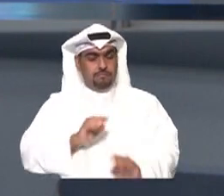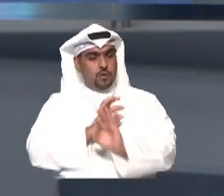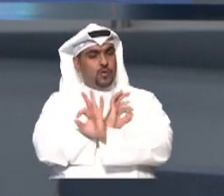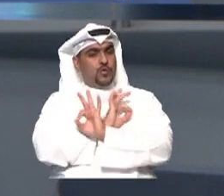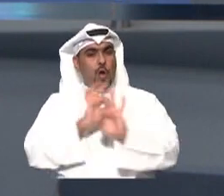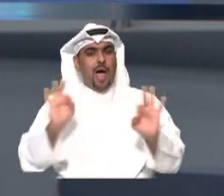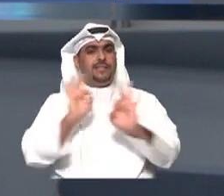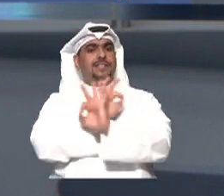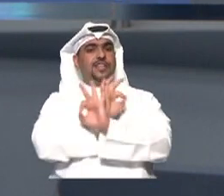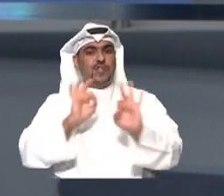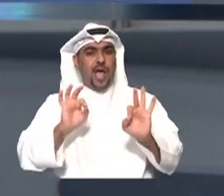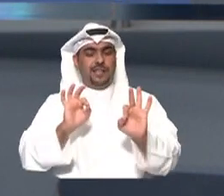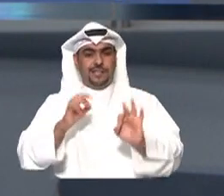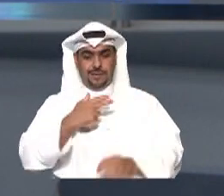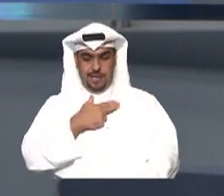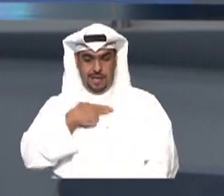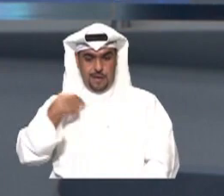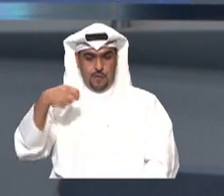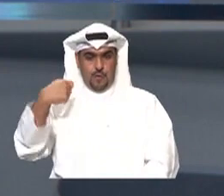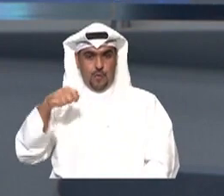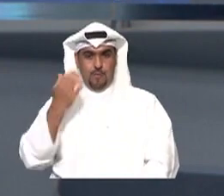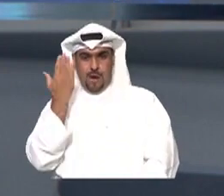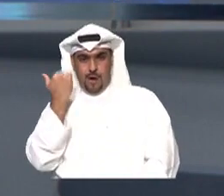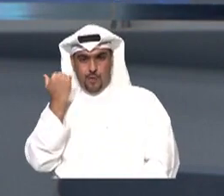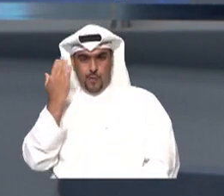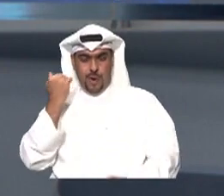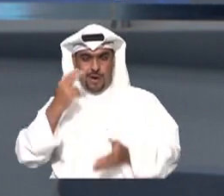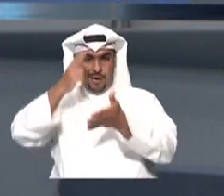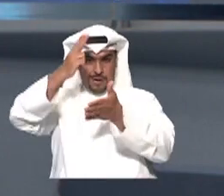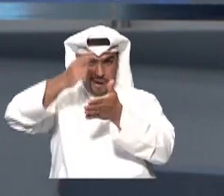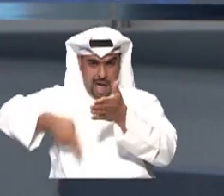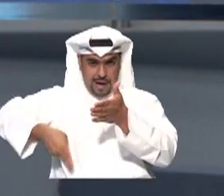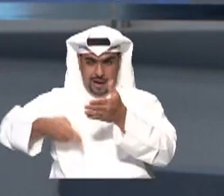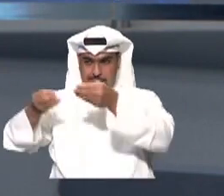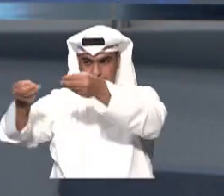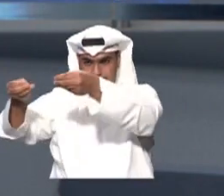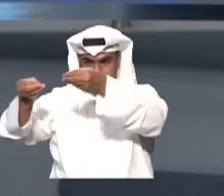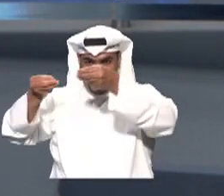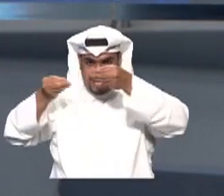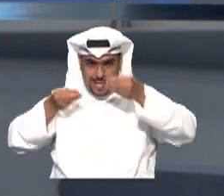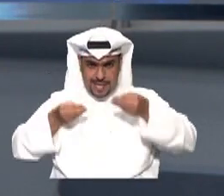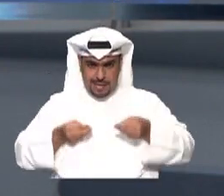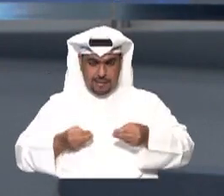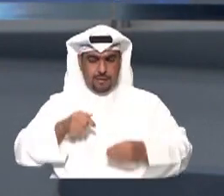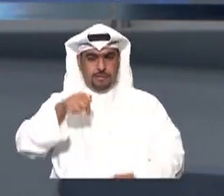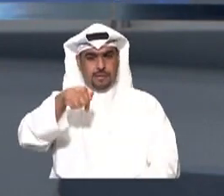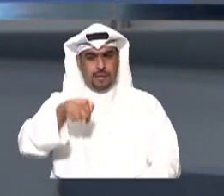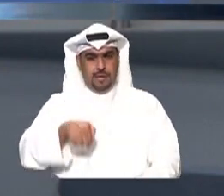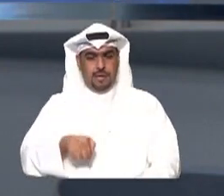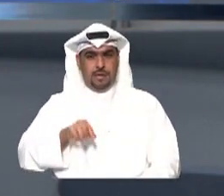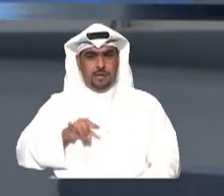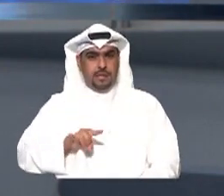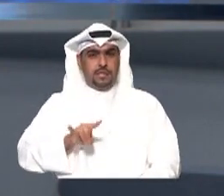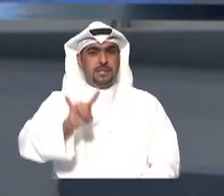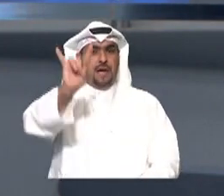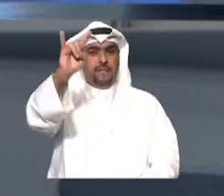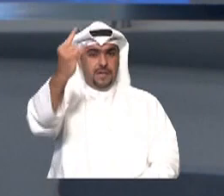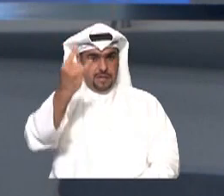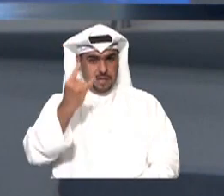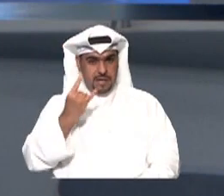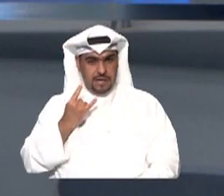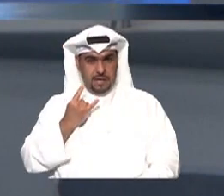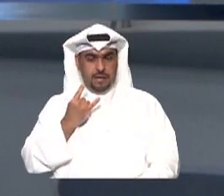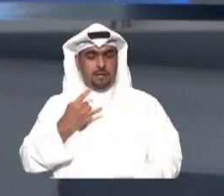المغادرين والقادمين، وذلك في حركة لتسهيل المسافرين ودخولهم وخروجهم بالنسبة للمواطنين وغير الكويتيين